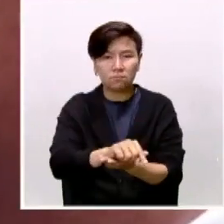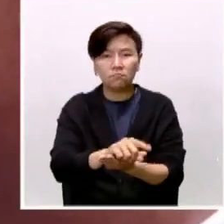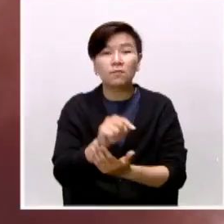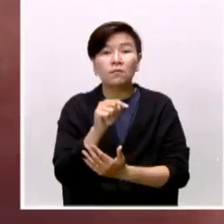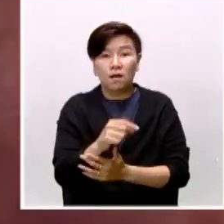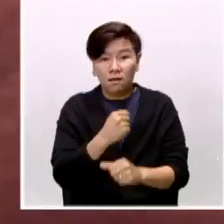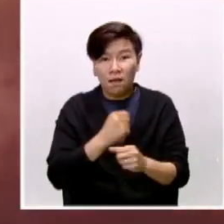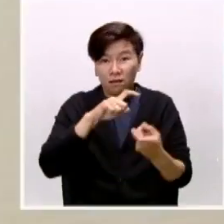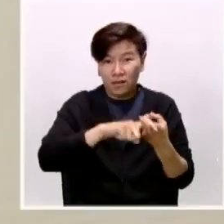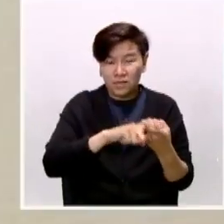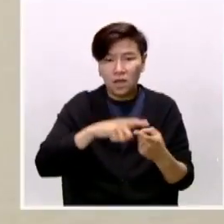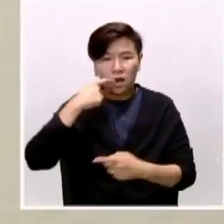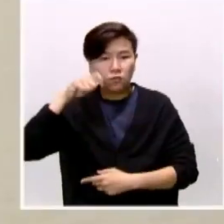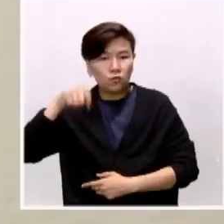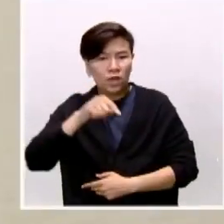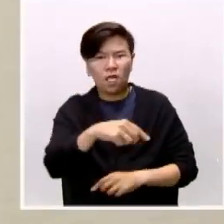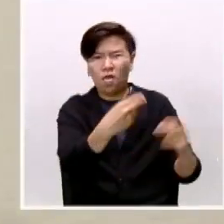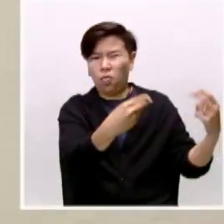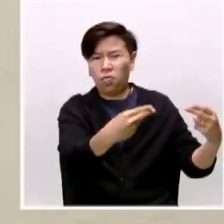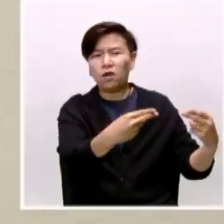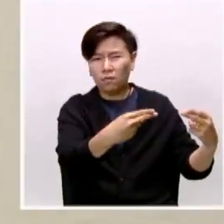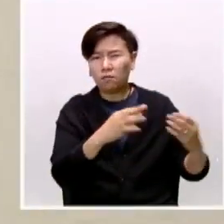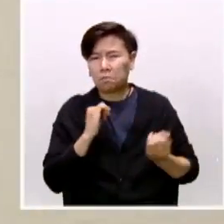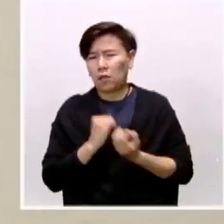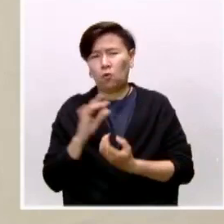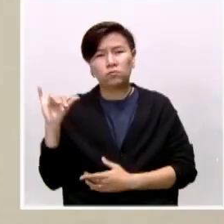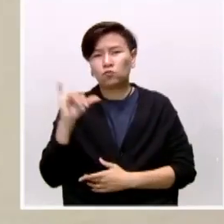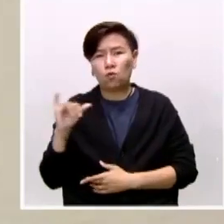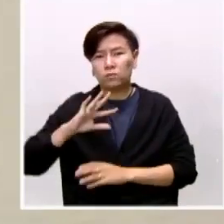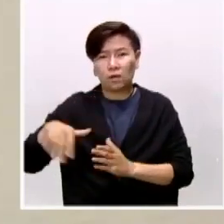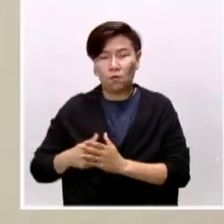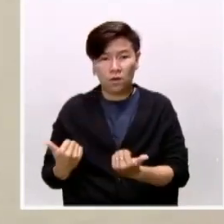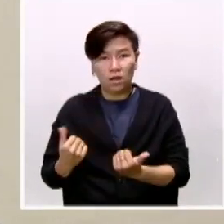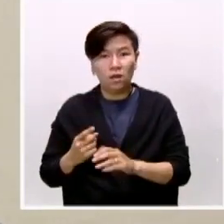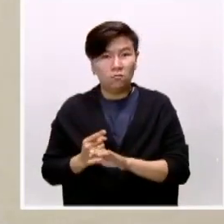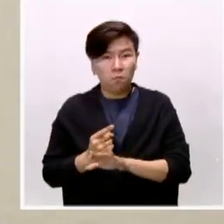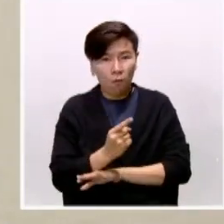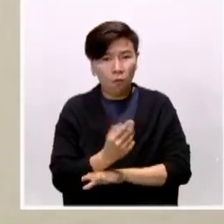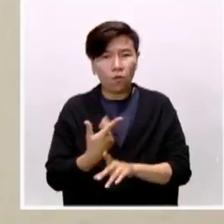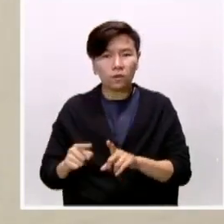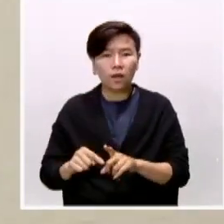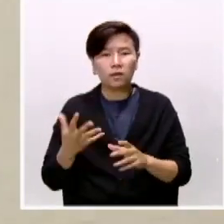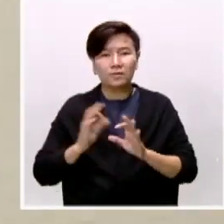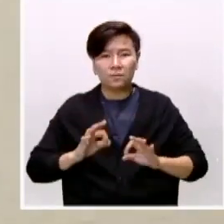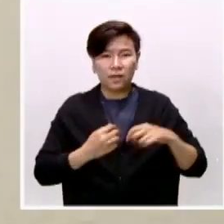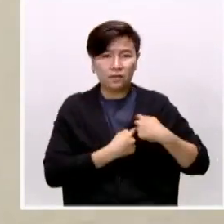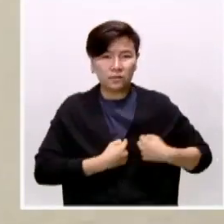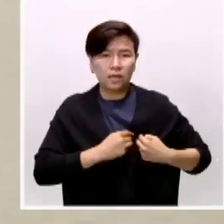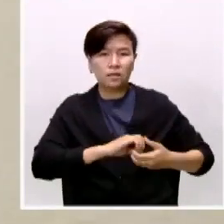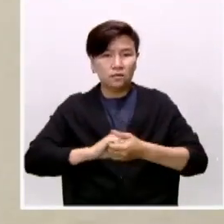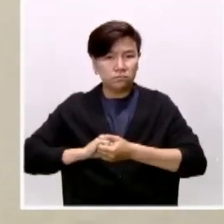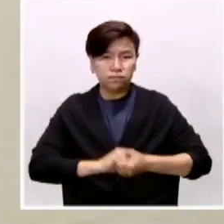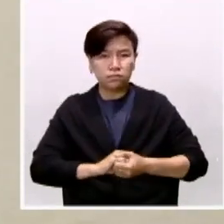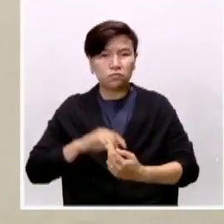ติการรัสเซียต่อยูเครนเท่ากับกระทำต่อยุโรปทั้งทวีปและอาวุธที่มีประสิทธิภาพมากที่สุดก็คือความสามัคคีของยุโรปนั่นเอง